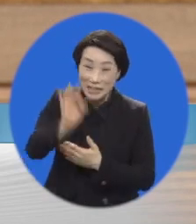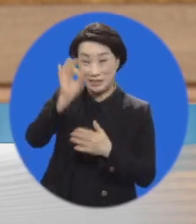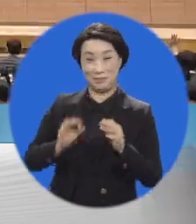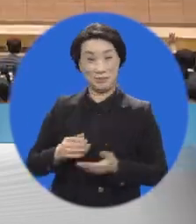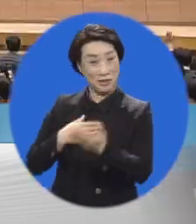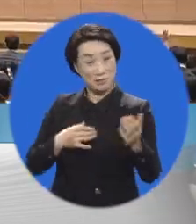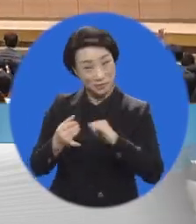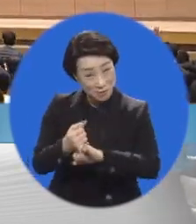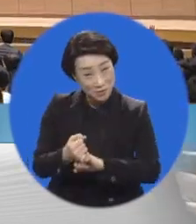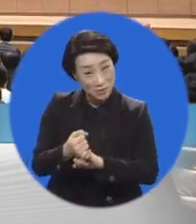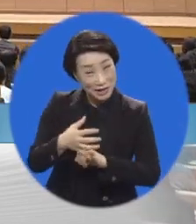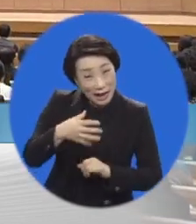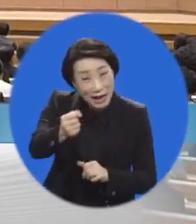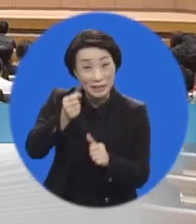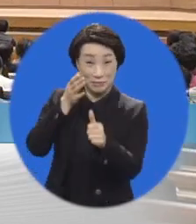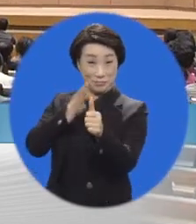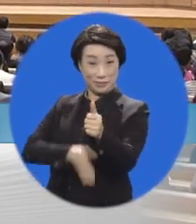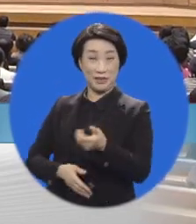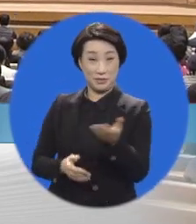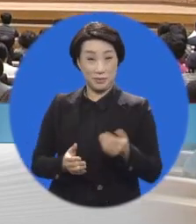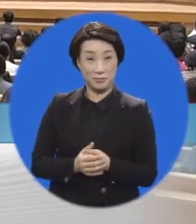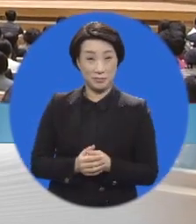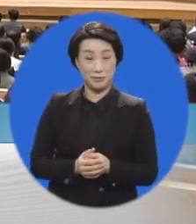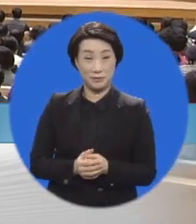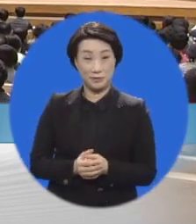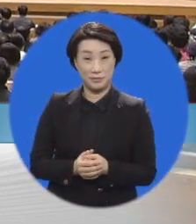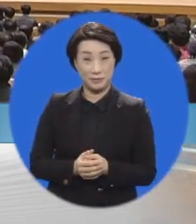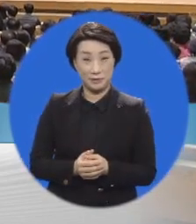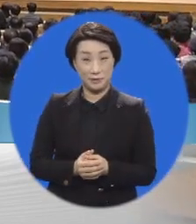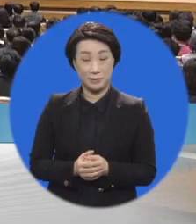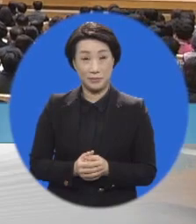이름으로 축복합니다. 자,